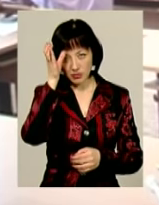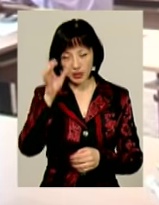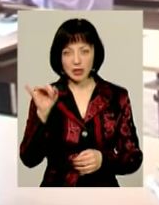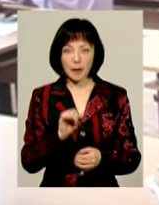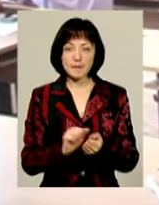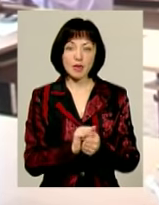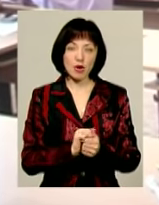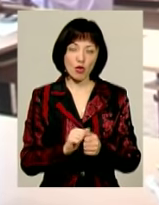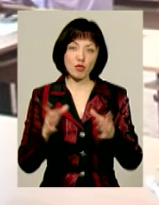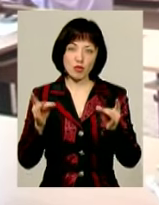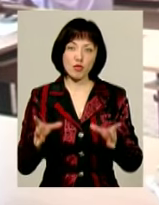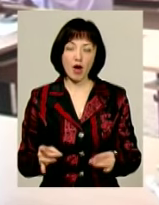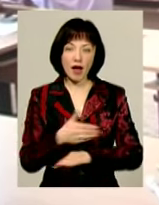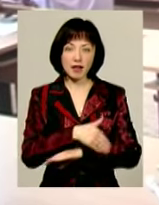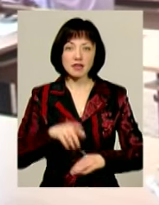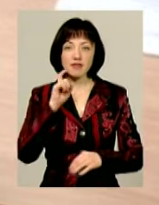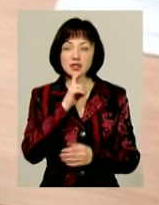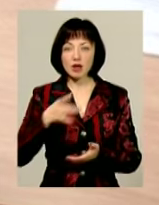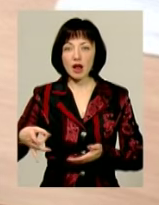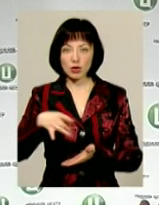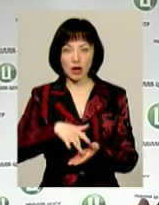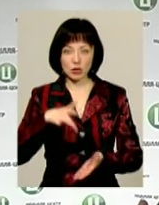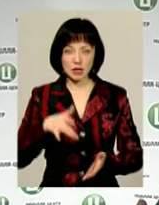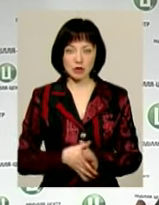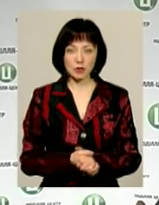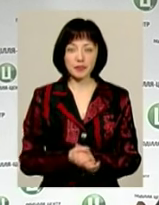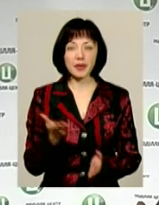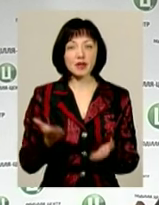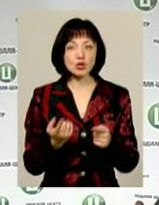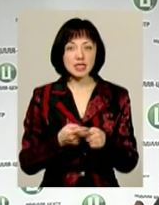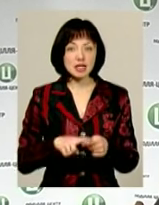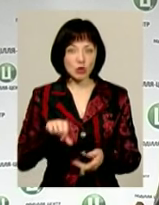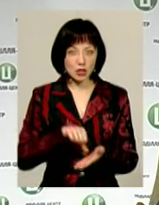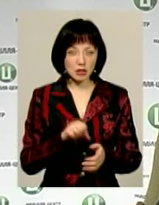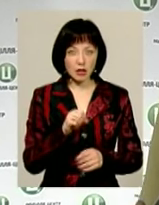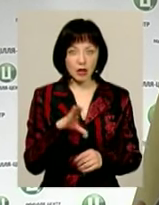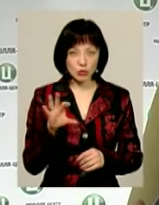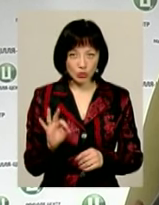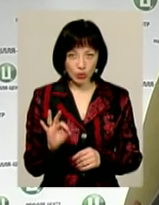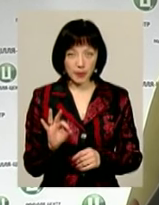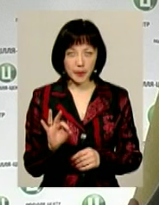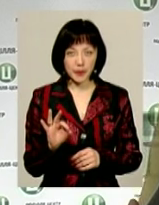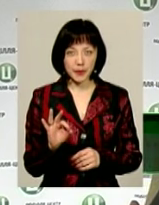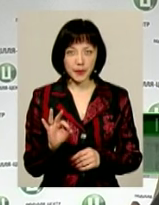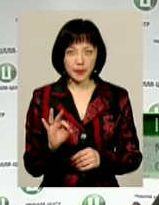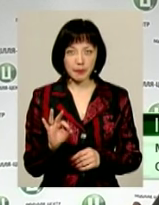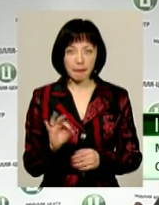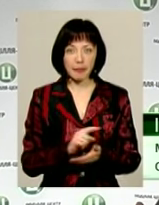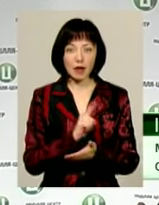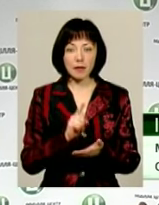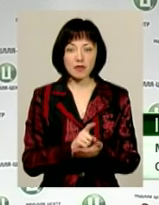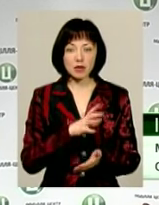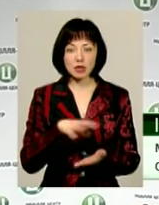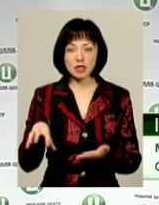в паперовому – на адресу Вінницького регіонального центру. Якщо це учасники антитерористичної операції, повинна